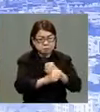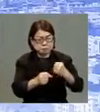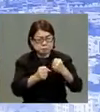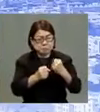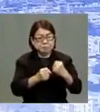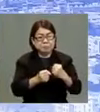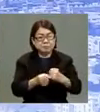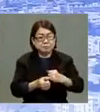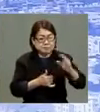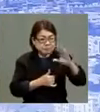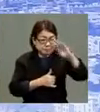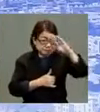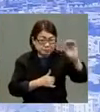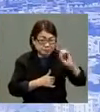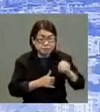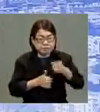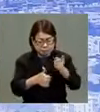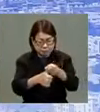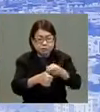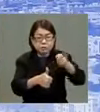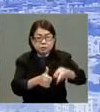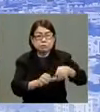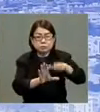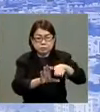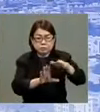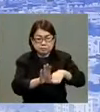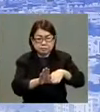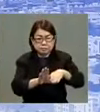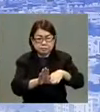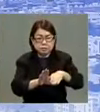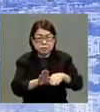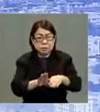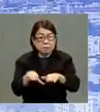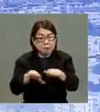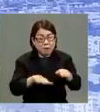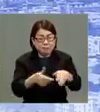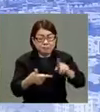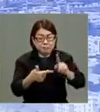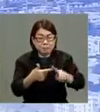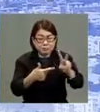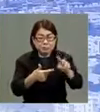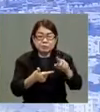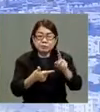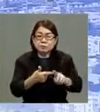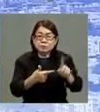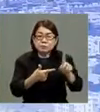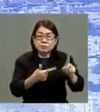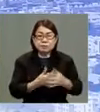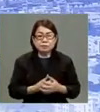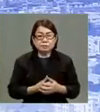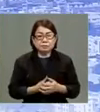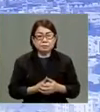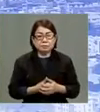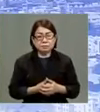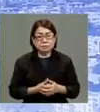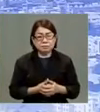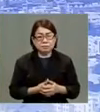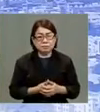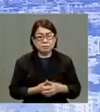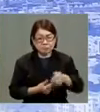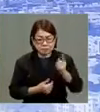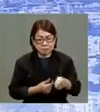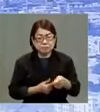ร้อมครับ1คือต้องลงทะเบียนมีคนพร้อมที่จะกลับ2คือต้องมีเรื่องของส